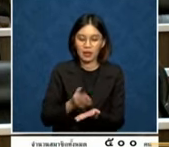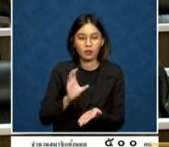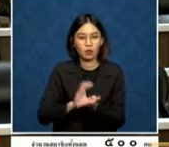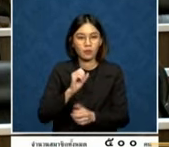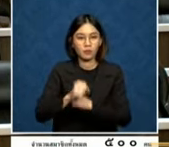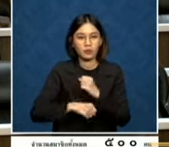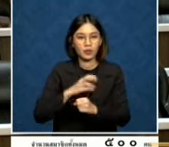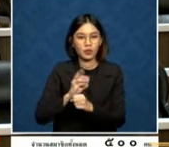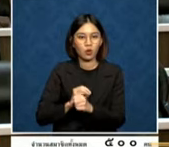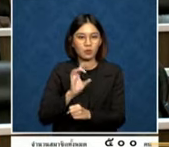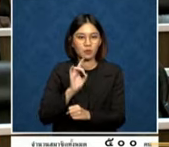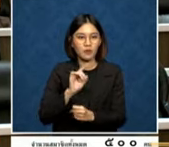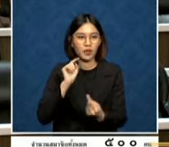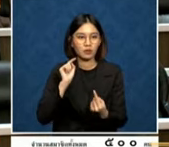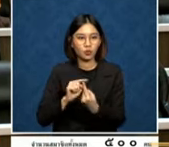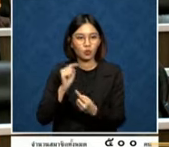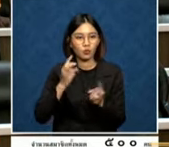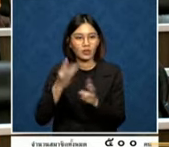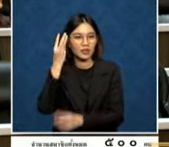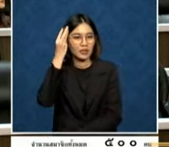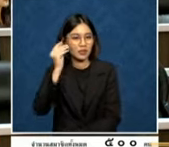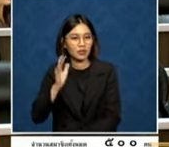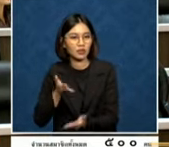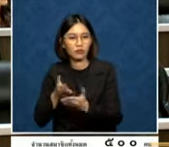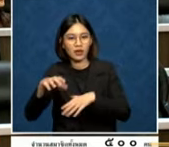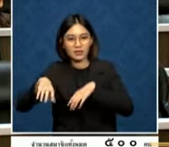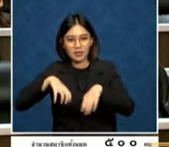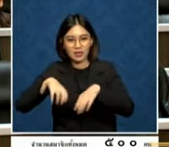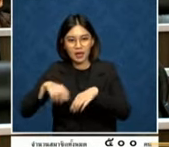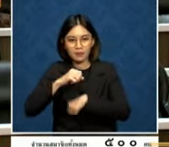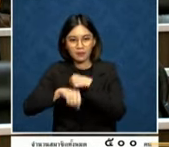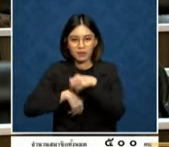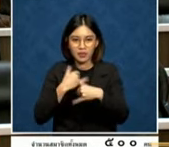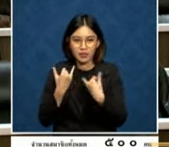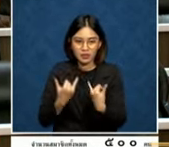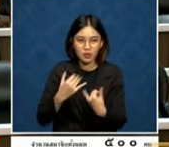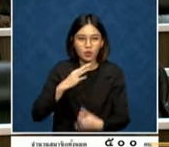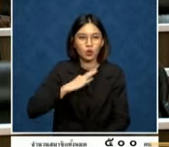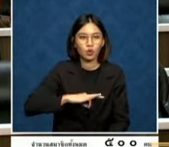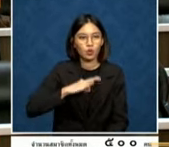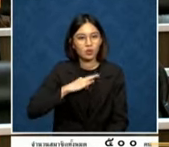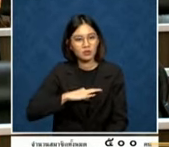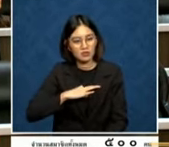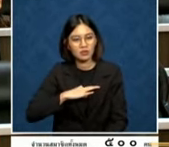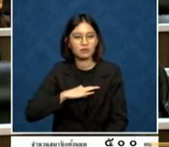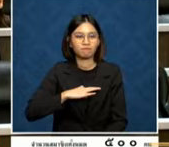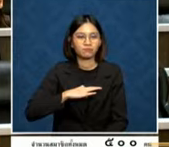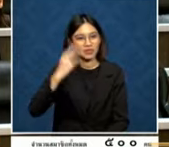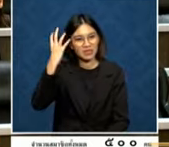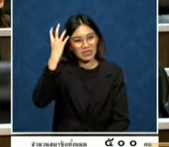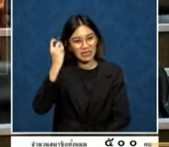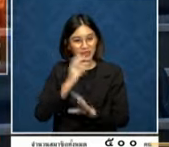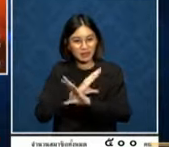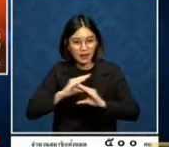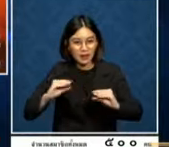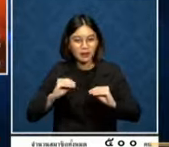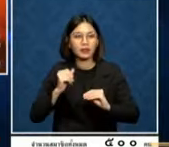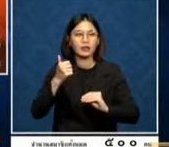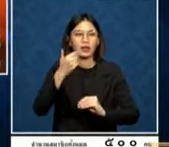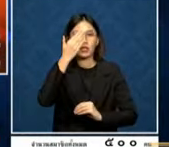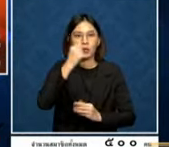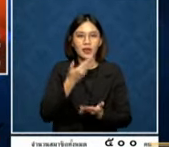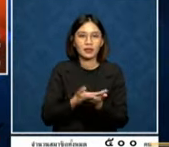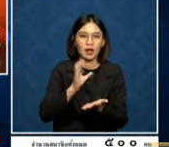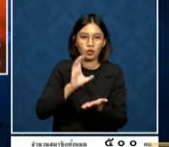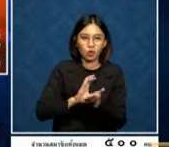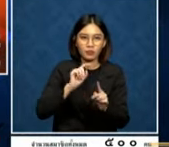68ประกอบนะคะกับวิสัยทัศน์ของฝ่ายบริหารในปีนี้ดิฉันก็คลายความกังวลไปได้ค่ะเพราะได้เห็นโครงการต่างๆในร่างงบประมาณที่